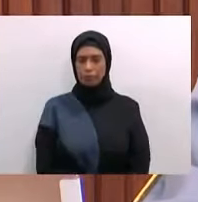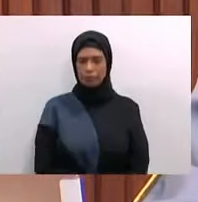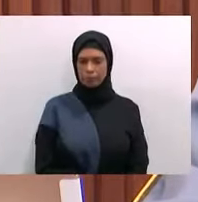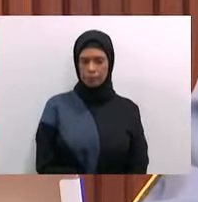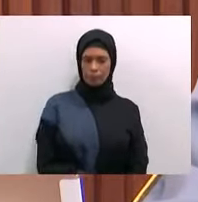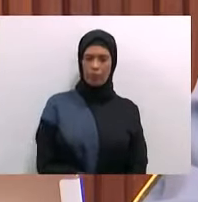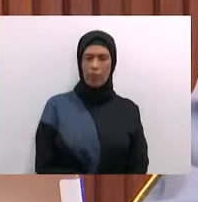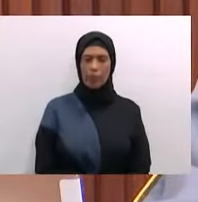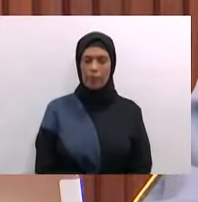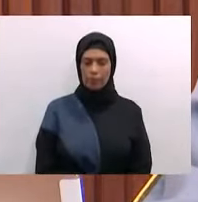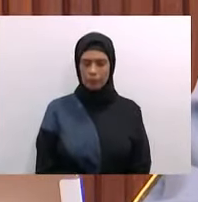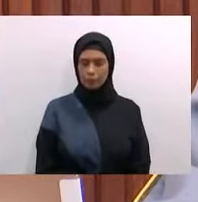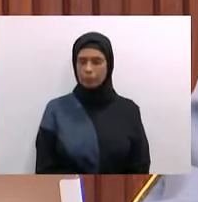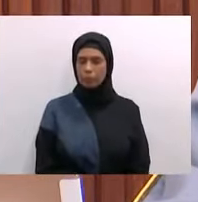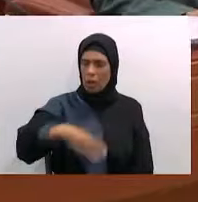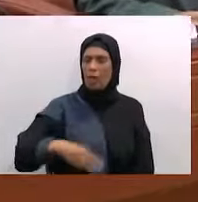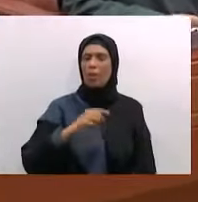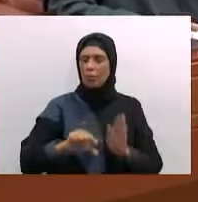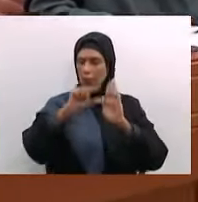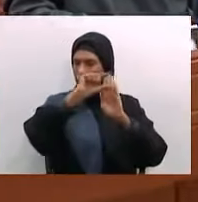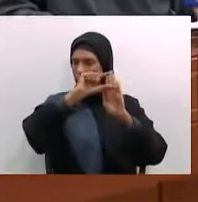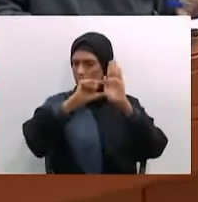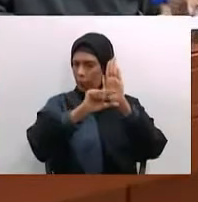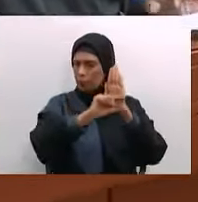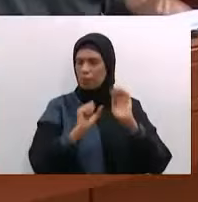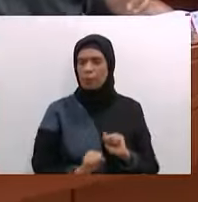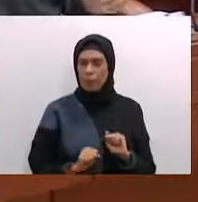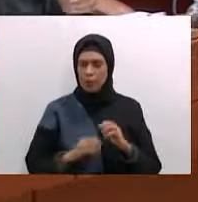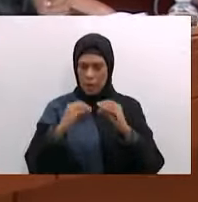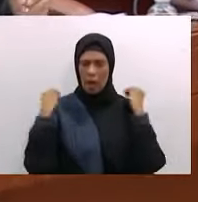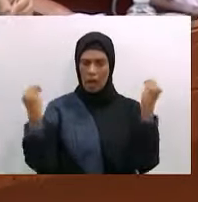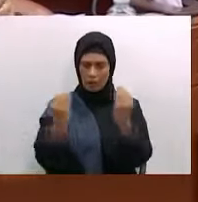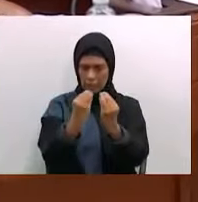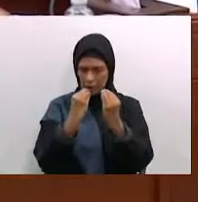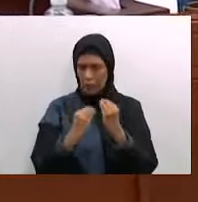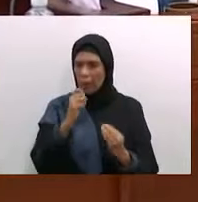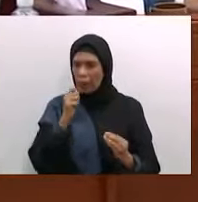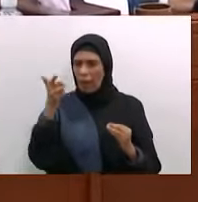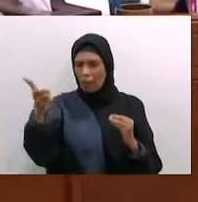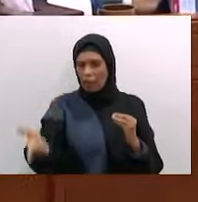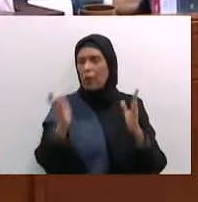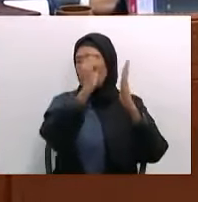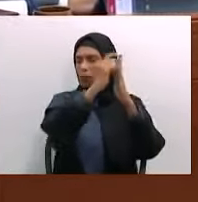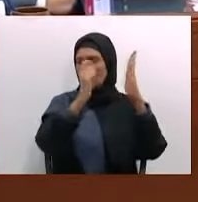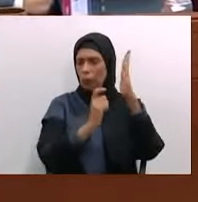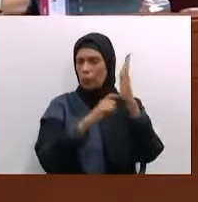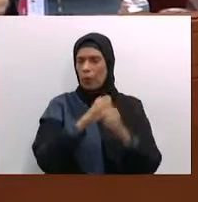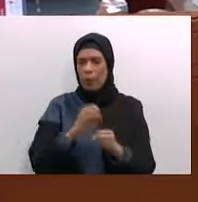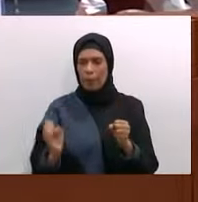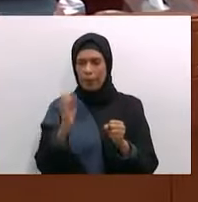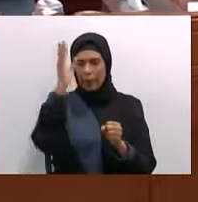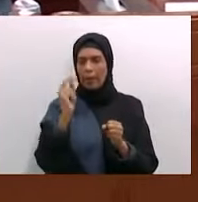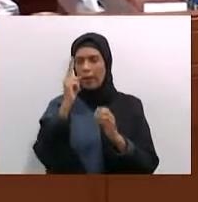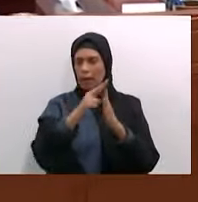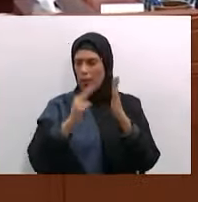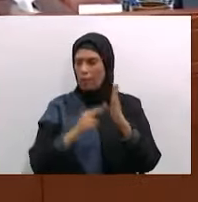المشروع بيساهم في تقييم إنجازات تنفيذ المشاريع واللي تقوم فيها الوزارات، وفي نفس الوقت راح تساهم في تعزيز مبدأ